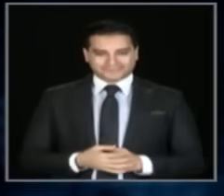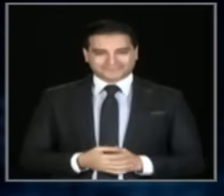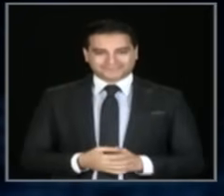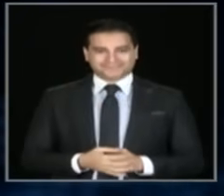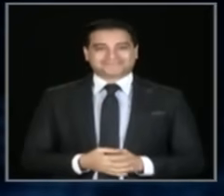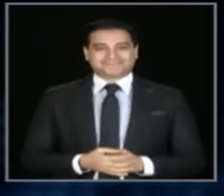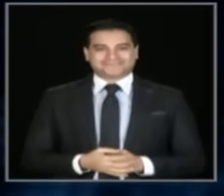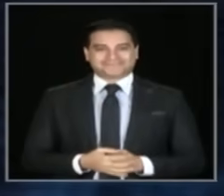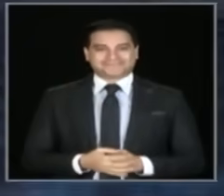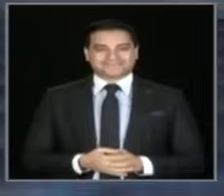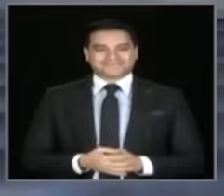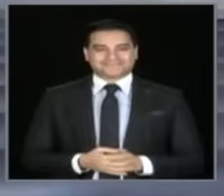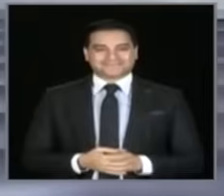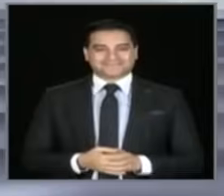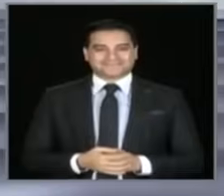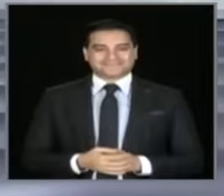الصغر.